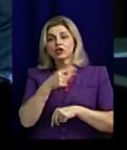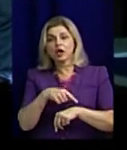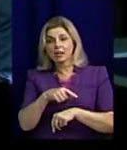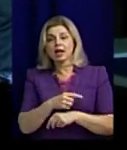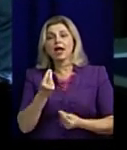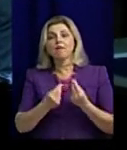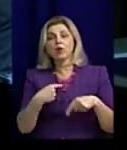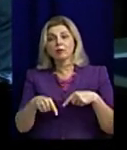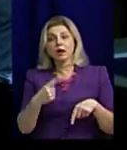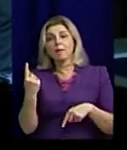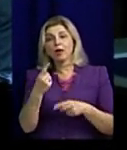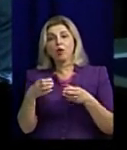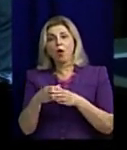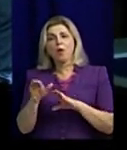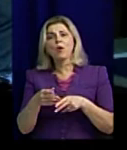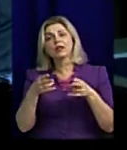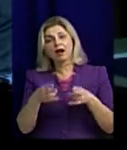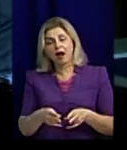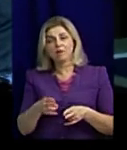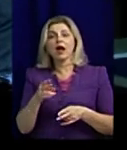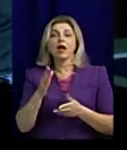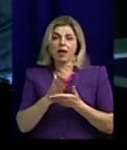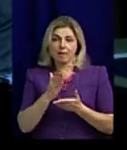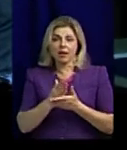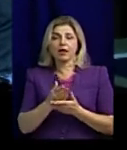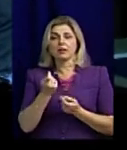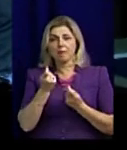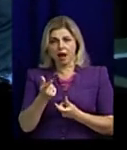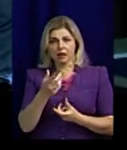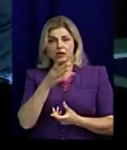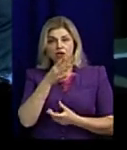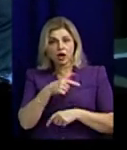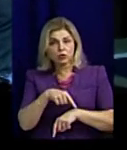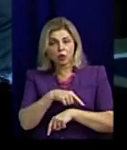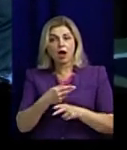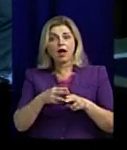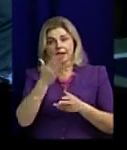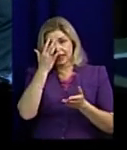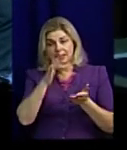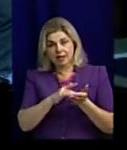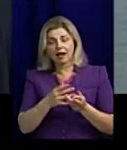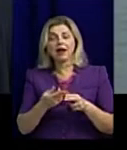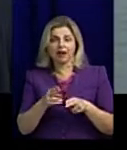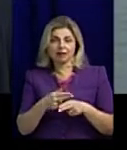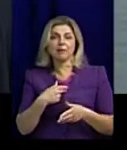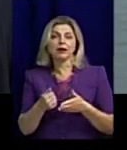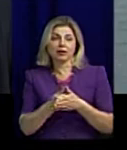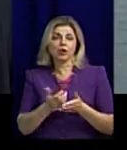першої команди, які після травми, дискваліфікації мають мало ігрового часу. Тому ці цілі ми досягаємо.